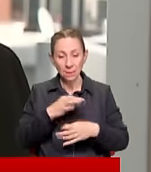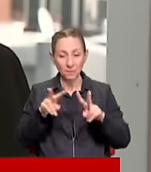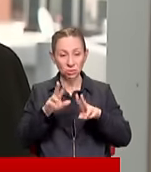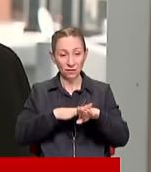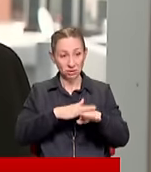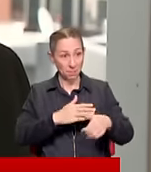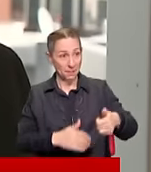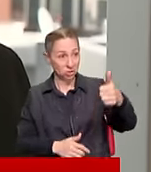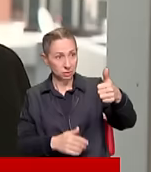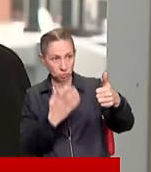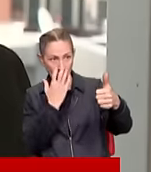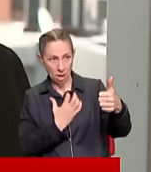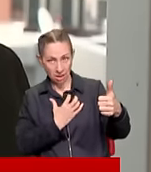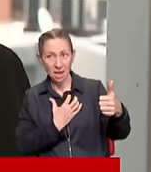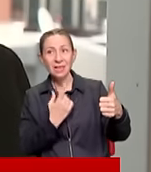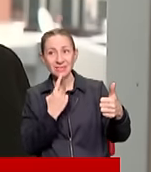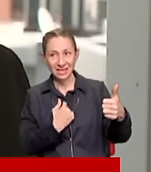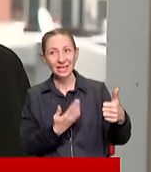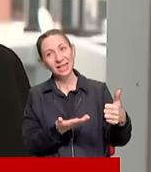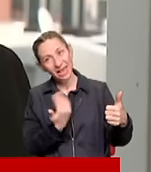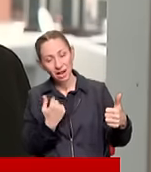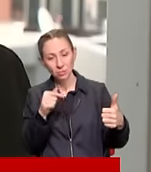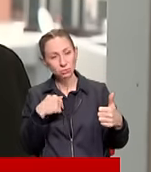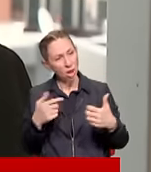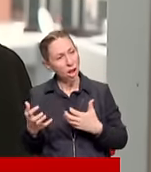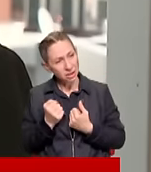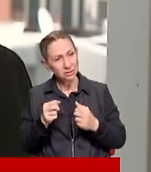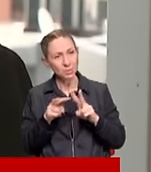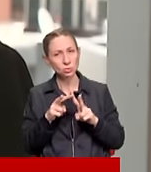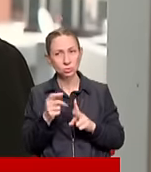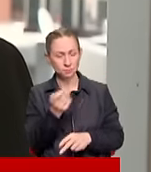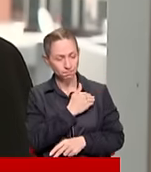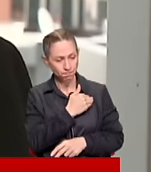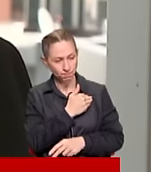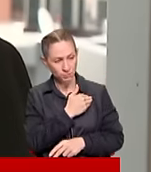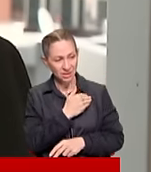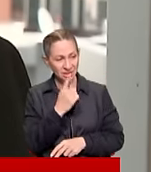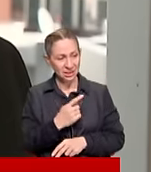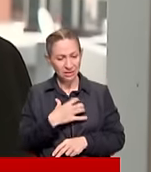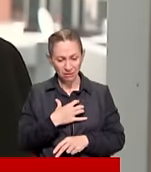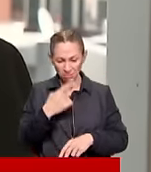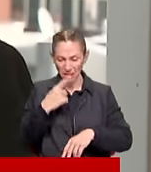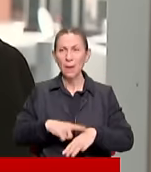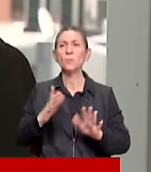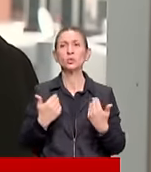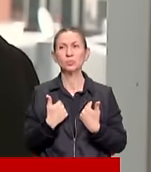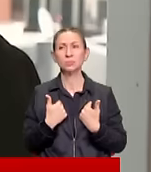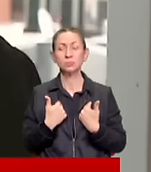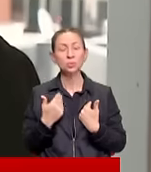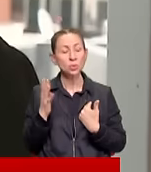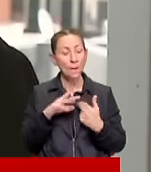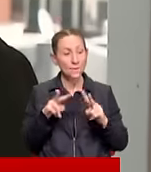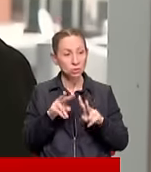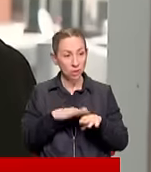Yavaş başkanımız önerdi. Dedi ki gel dedi, biz burayı alırız Mesut dedi. İlk başlarda kendim de inanmıyor idim. Ama